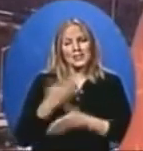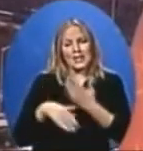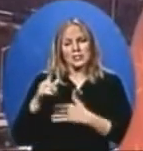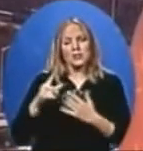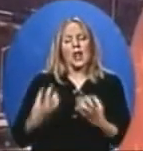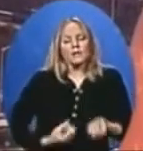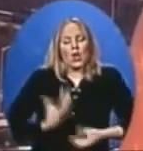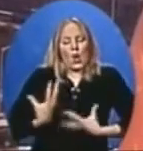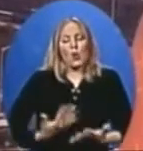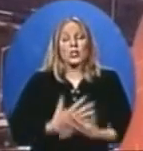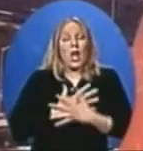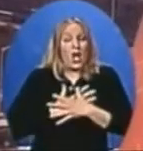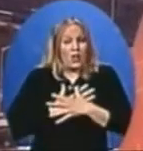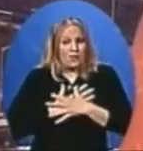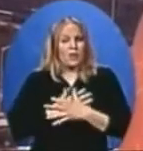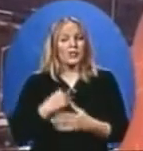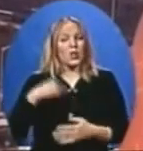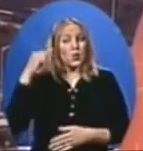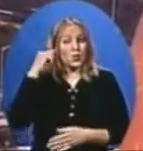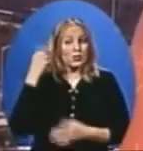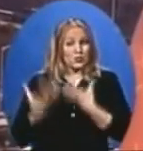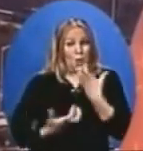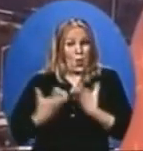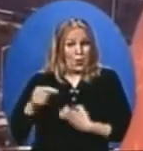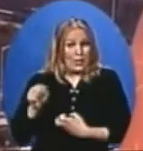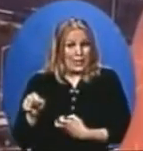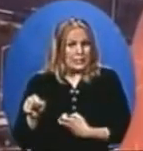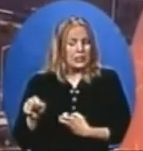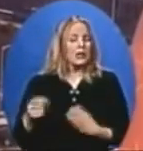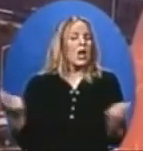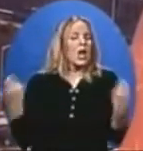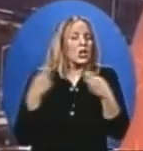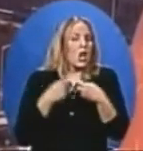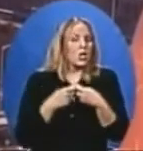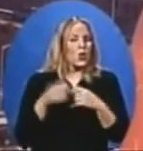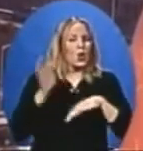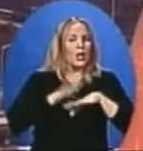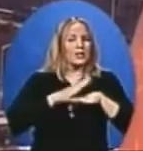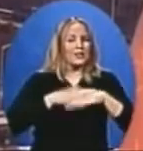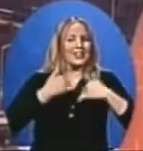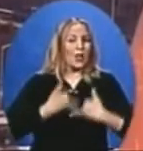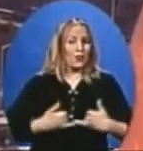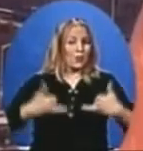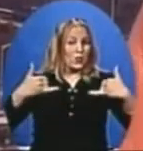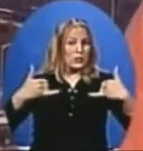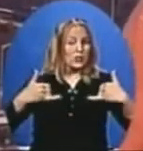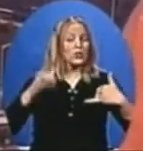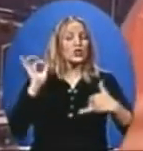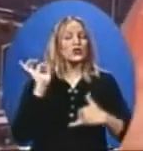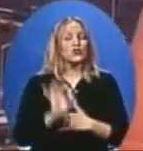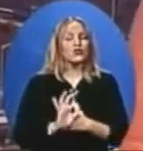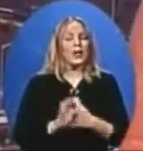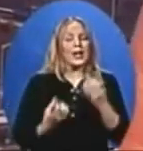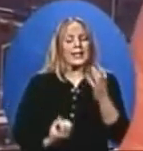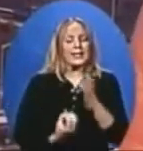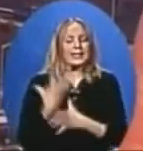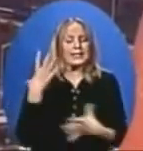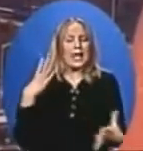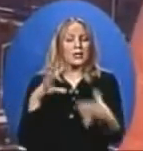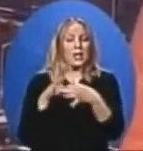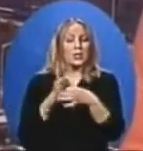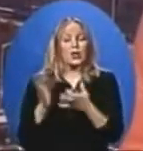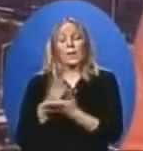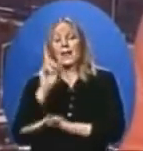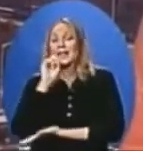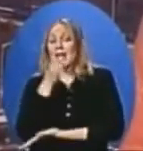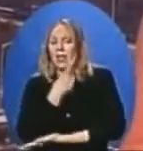אהבה, ואנחנו יודעים שההורמון הזה קשור לתפקיד האבולוציוני של יצירת הקשר בין